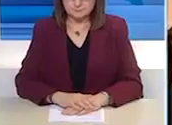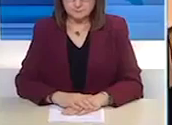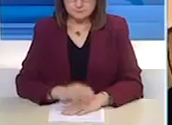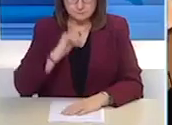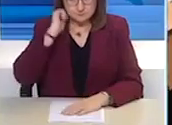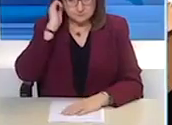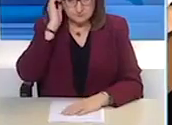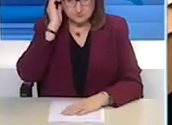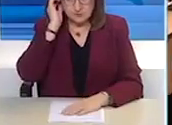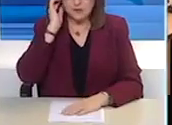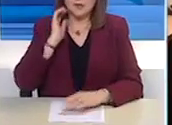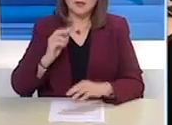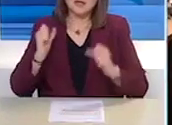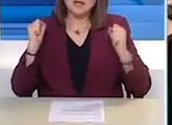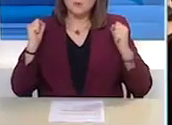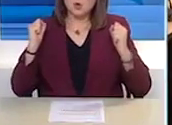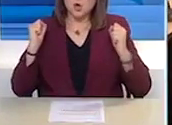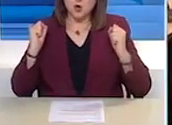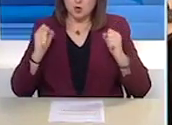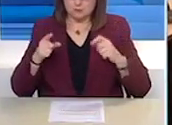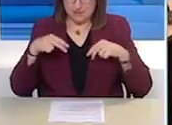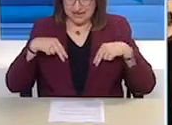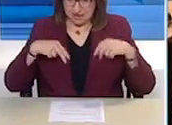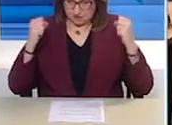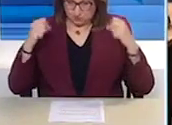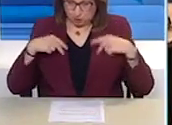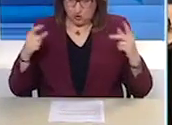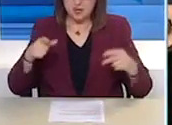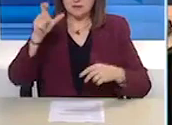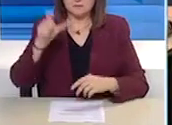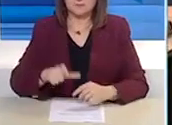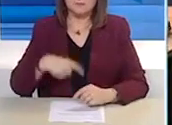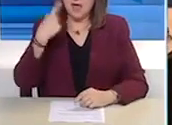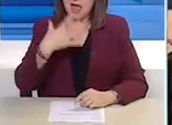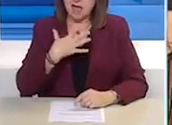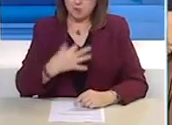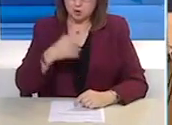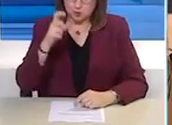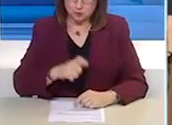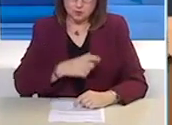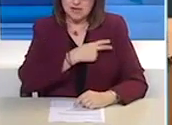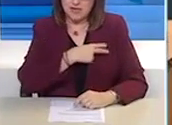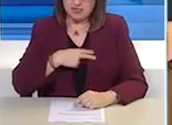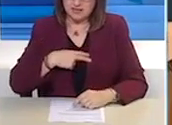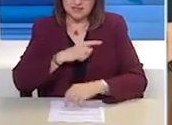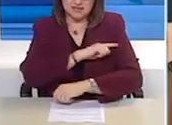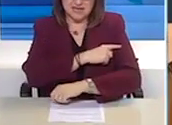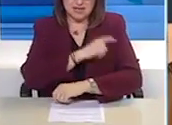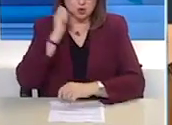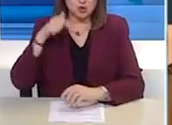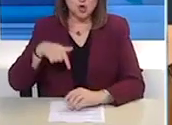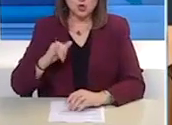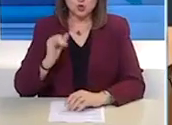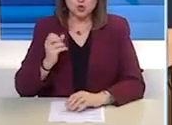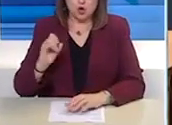Πρόσωπο του Υπουργείου για τον νέο κορονοϊό, καθηγητή Σωτήρη Τσιόδρα. Πριν πάρει το λόγο ο κύριος Τσιόδρας, σας ανακοινώνουμε ότι